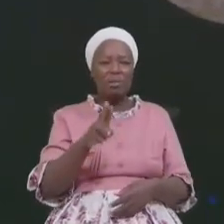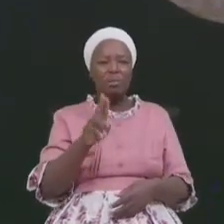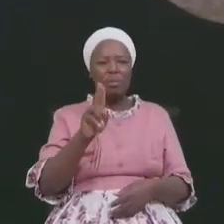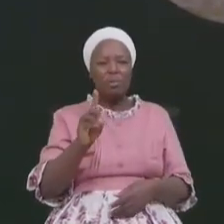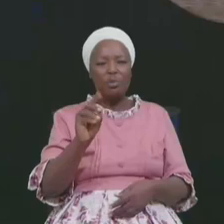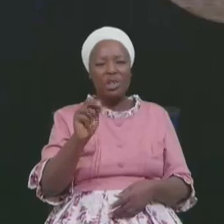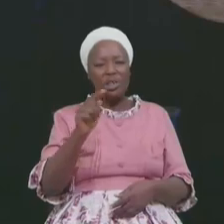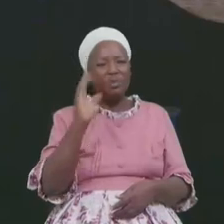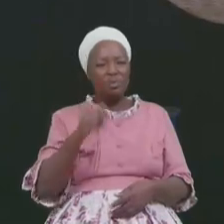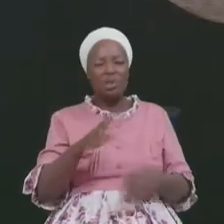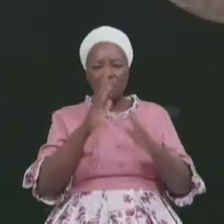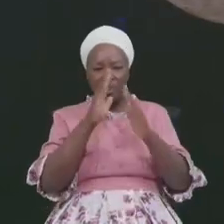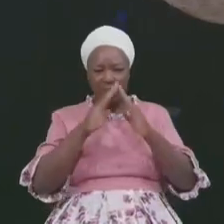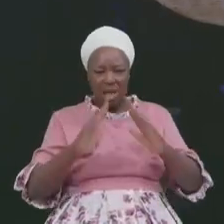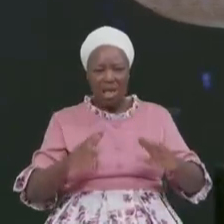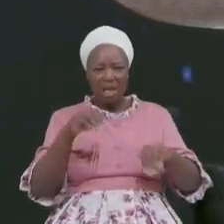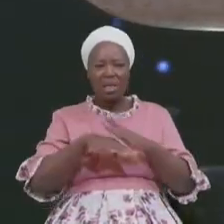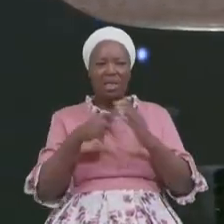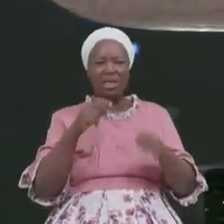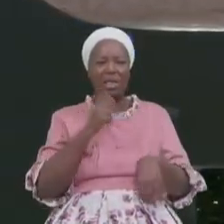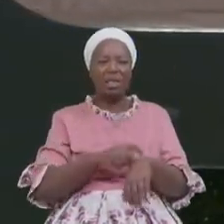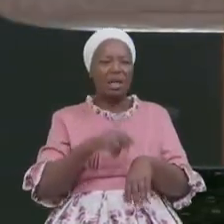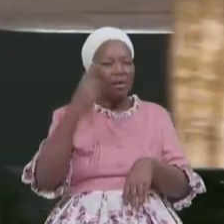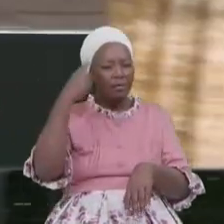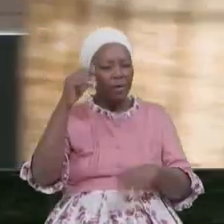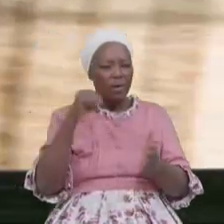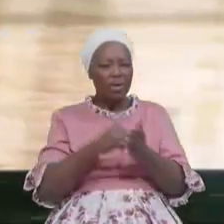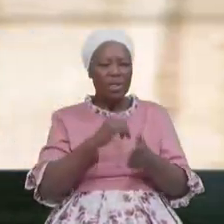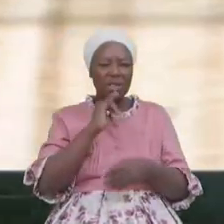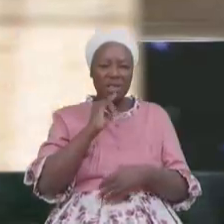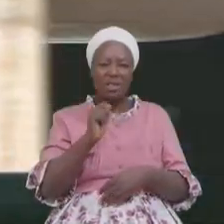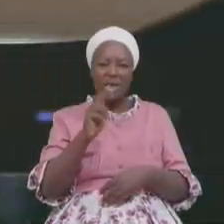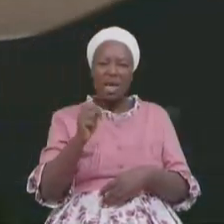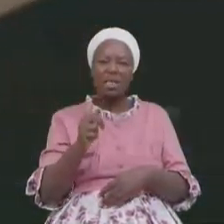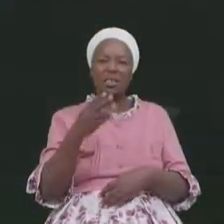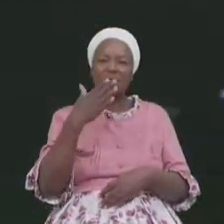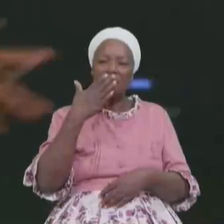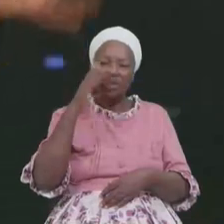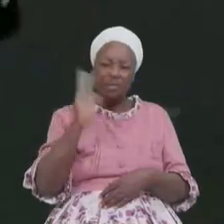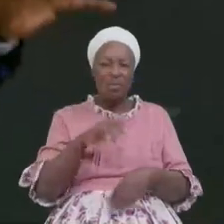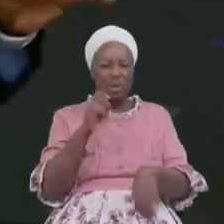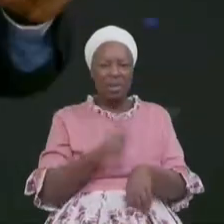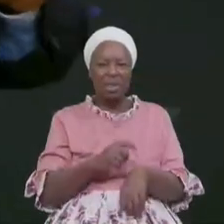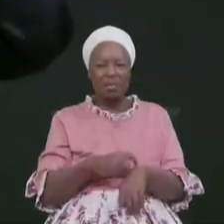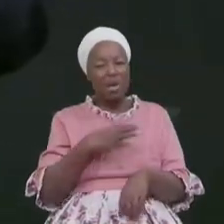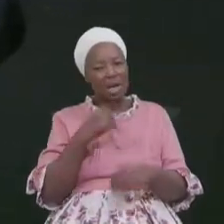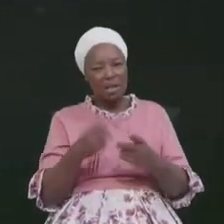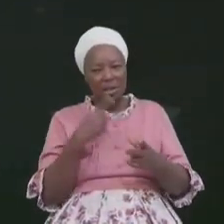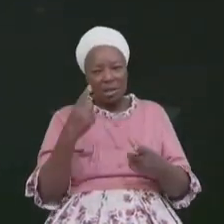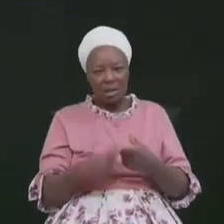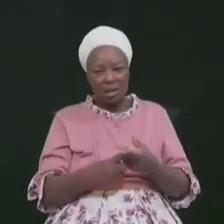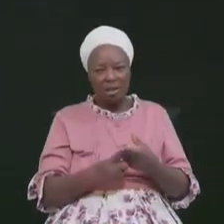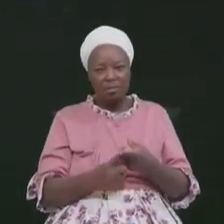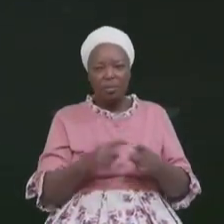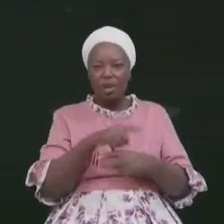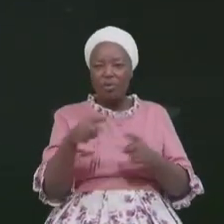temps-ci, car ces temps sont mauvais. Maintenant, quand le